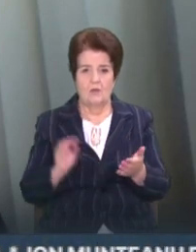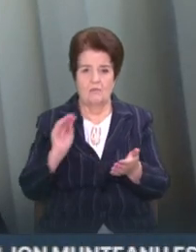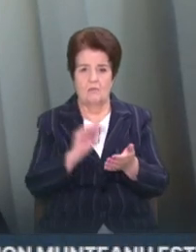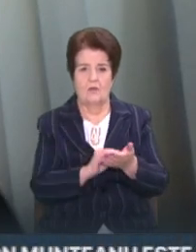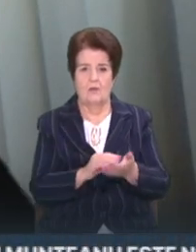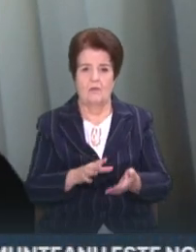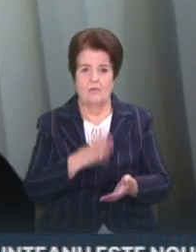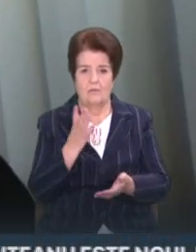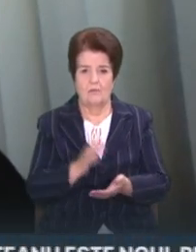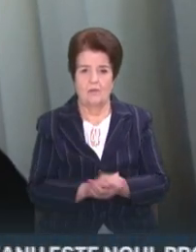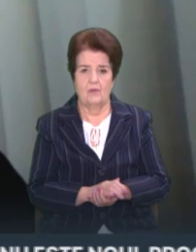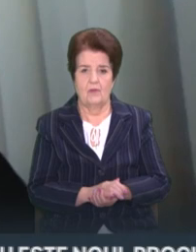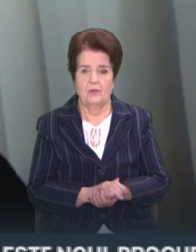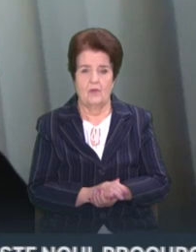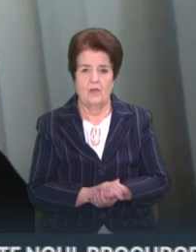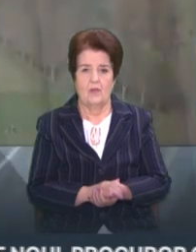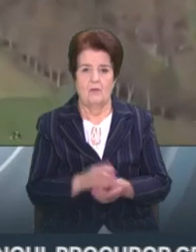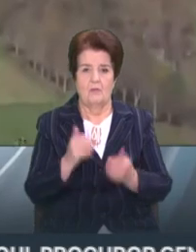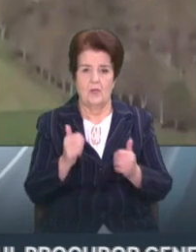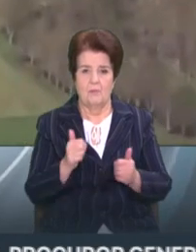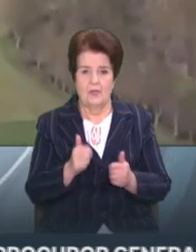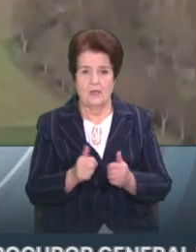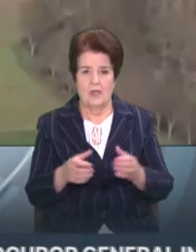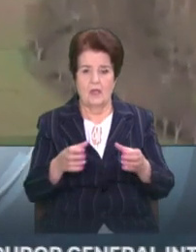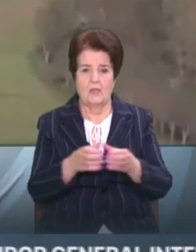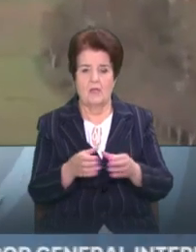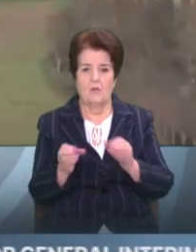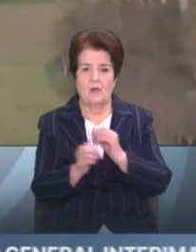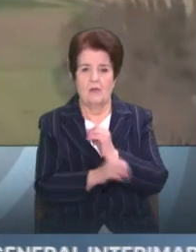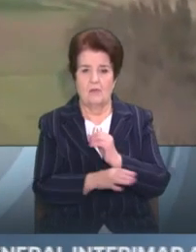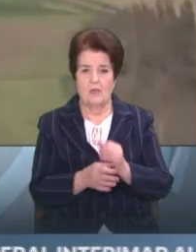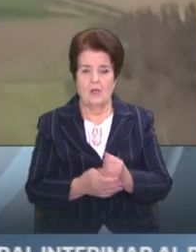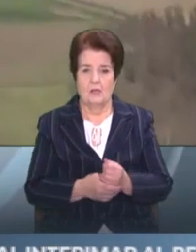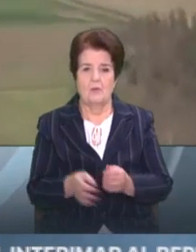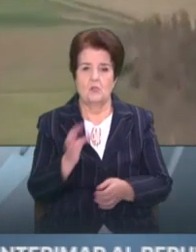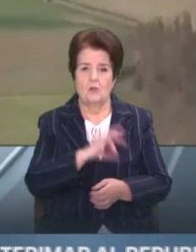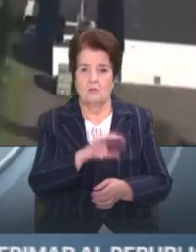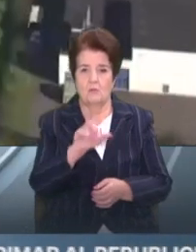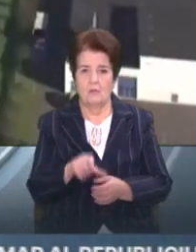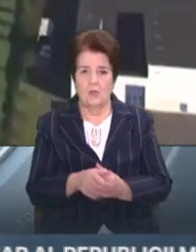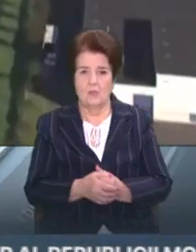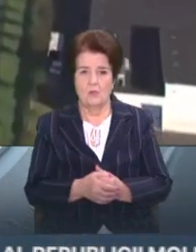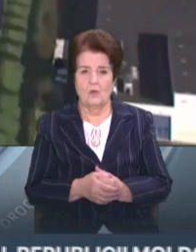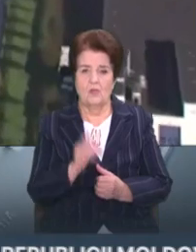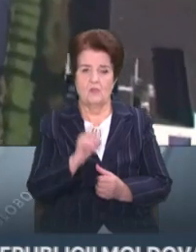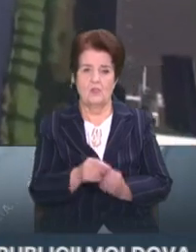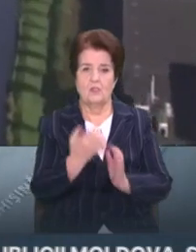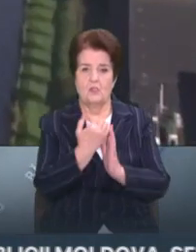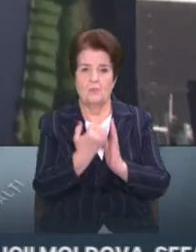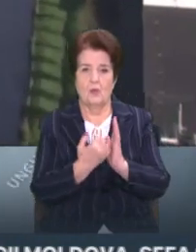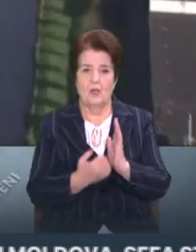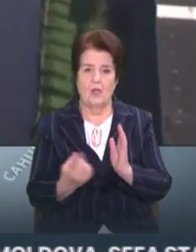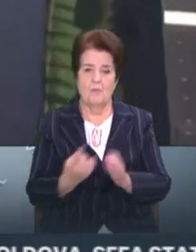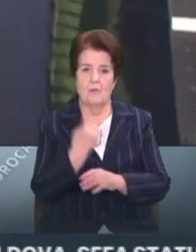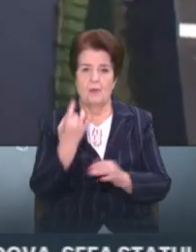targeteze, practic, mai bine categoriile vulnerabile de consumatori. Acest program, acest sistem